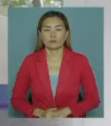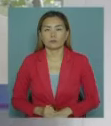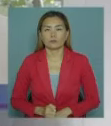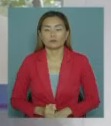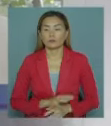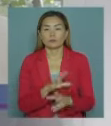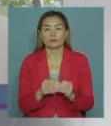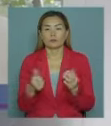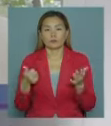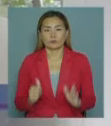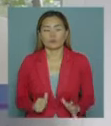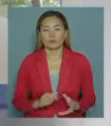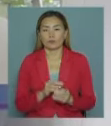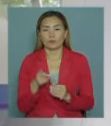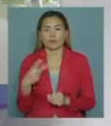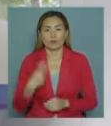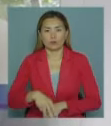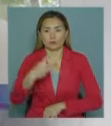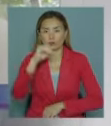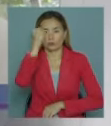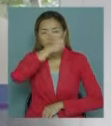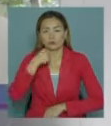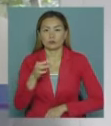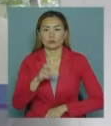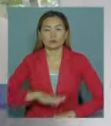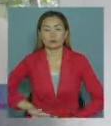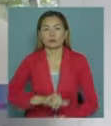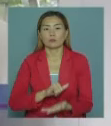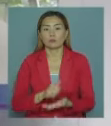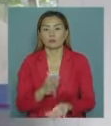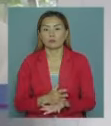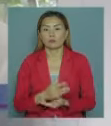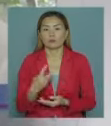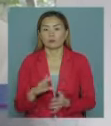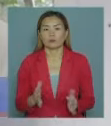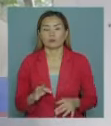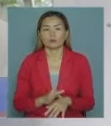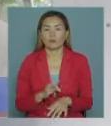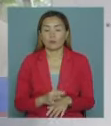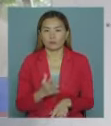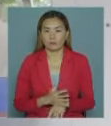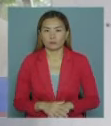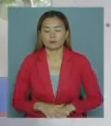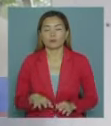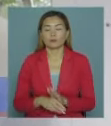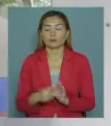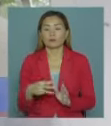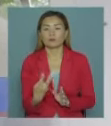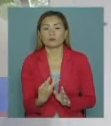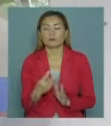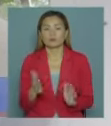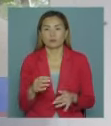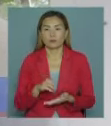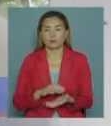По итогам 6 месяцев 2023 года в области зарегистрировано 30 случаев коклюша. Из них 23